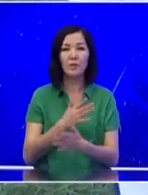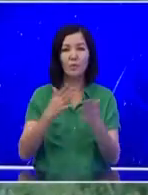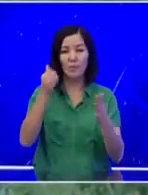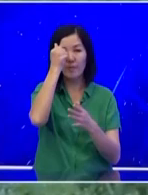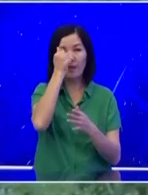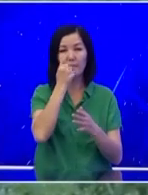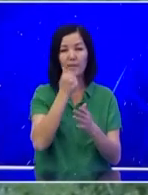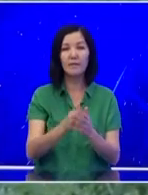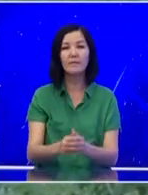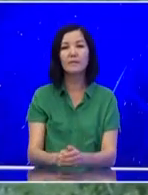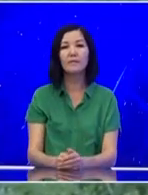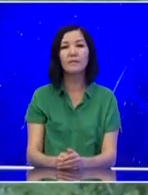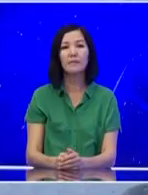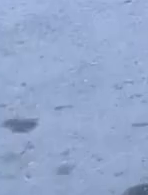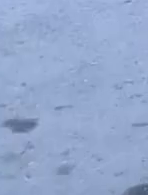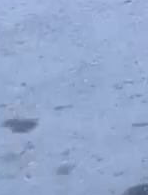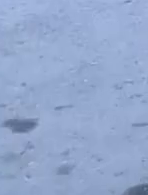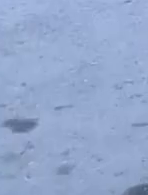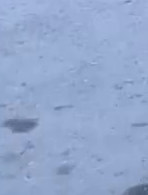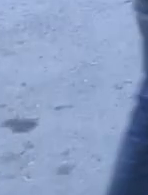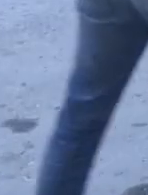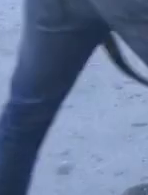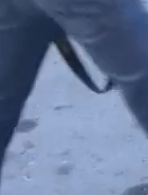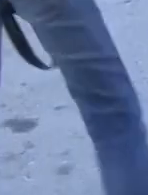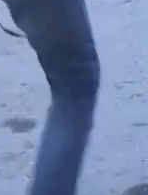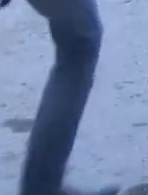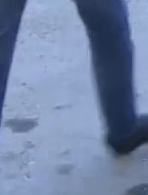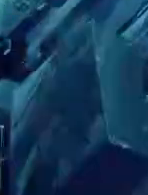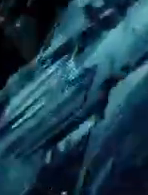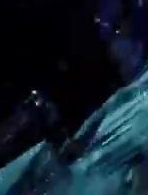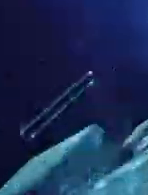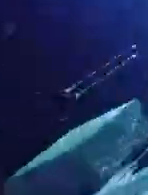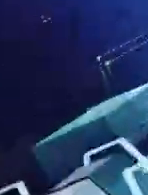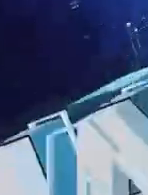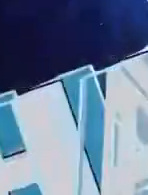рахмет! Медет Жұмабай, Абылай Құттықбай, Жетісу телеарнасы.